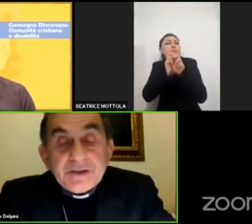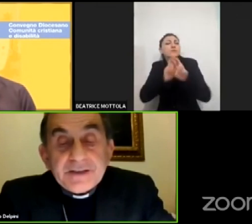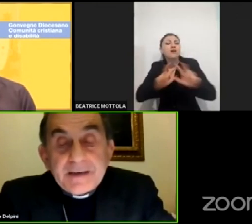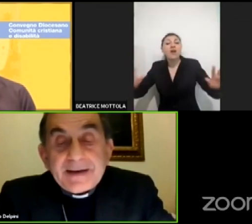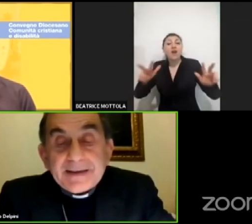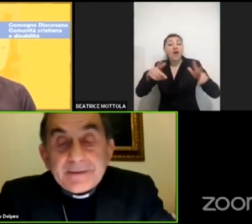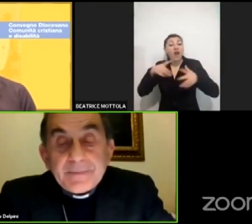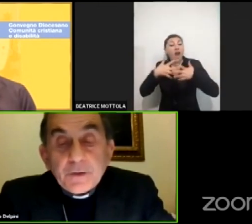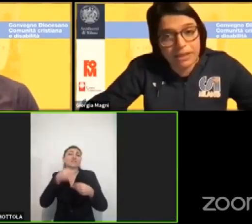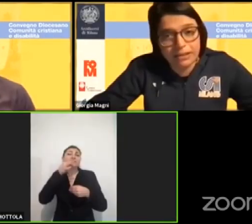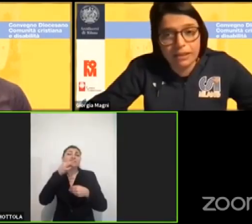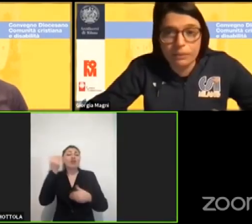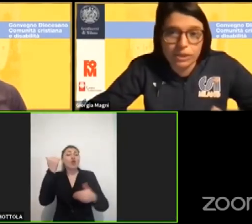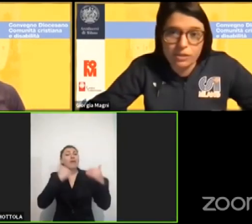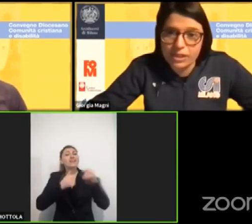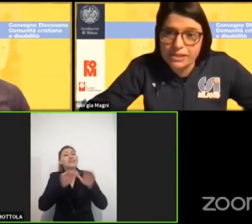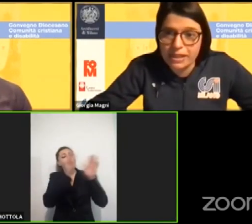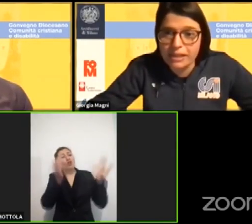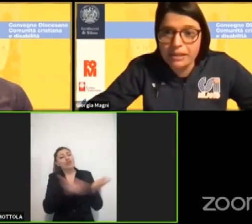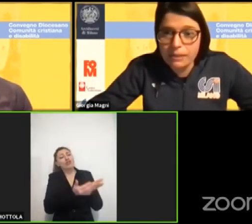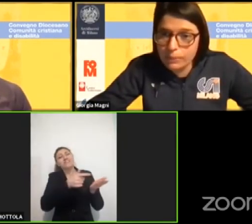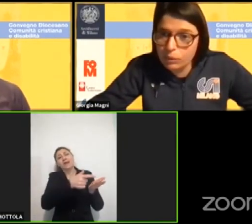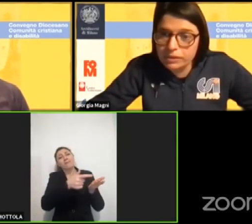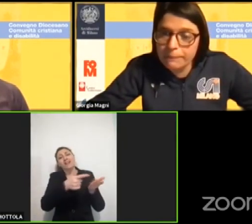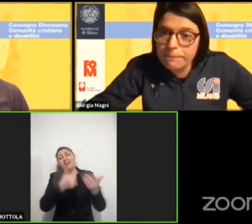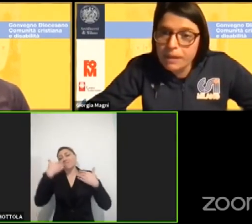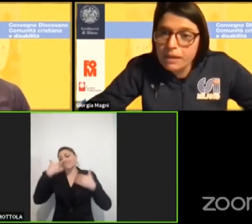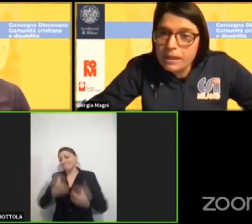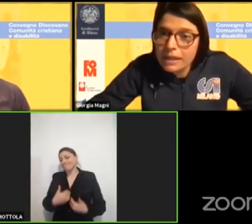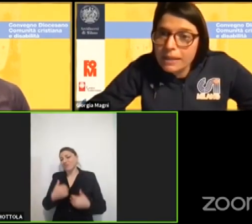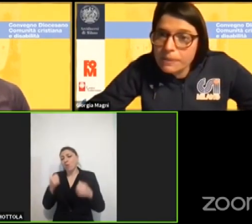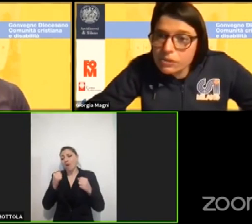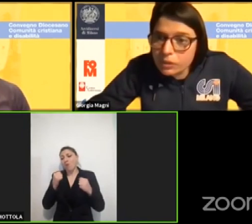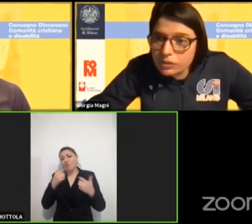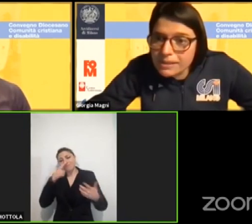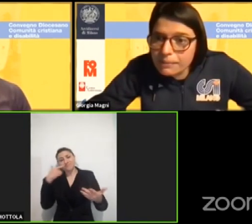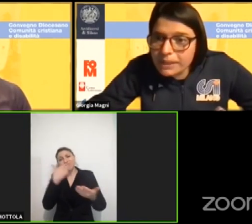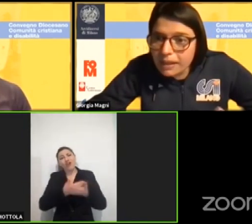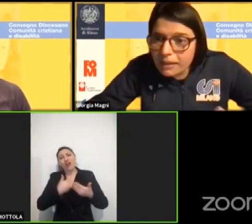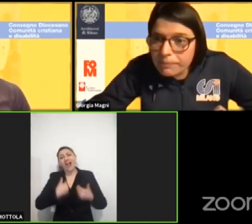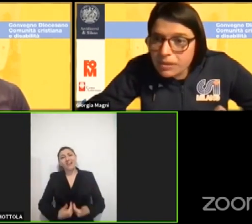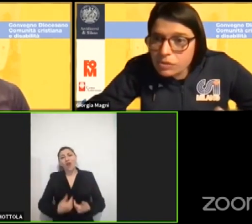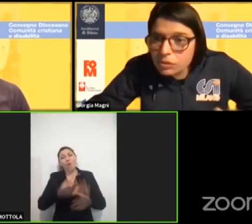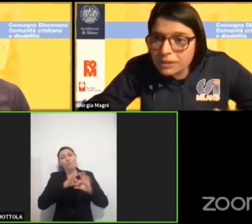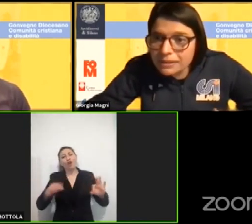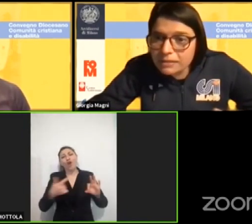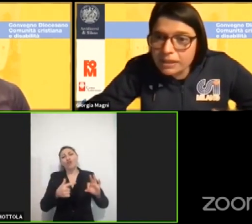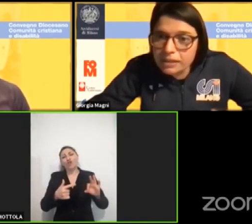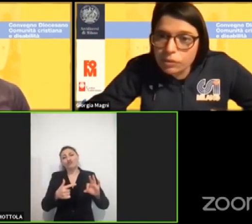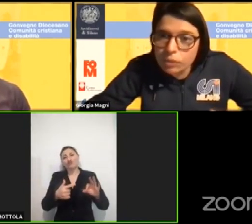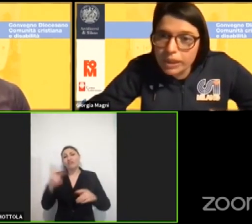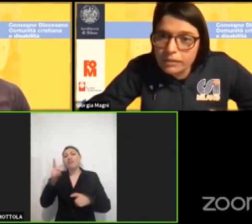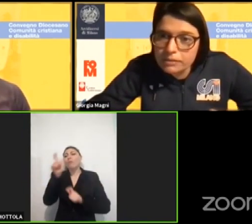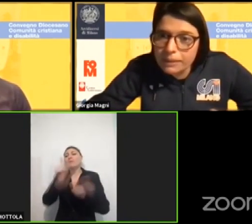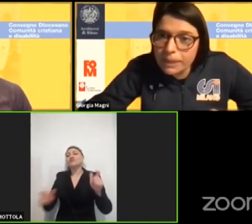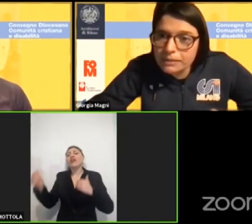capace di amare. A conclusione della serata giunge anche l'esito di un sondaggio. Le persone con disabilità sono destinatarie